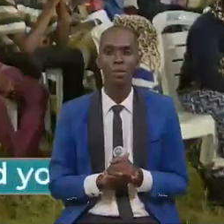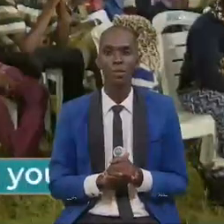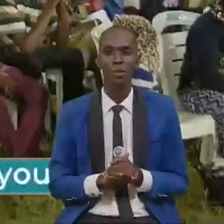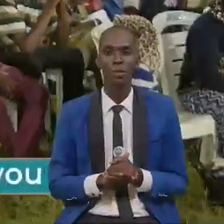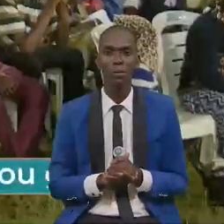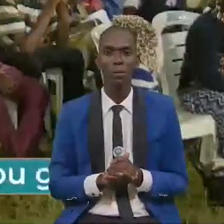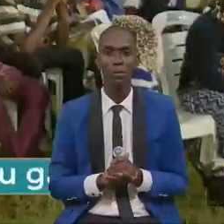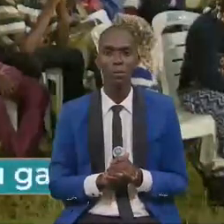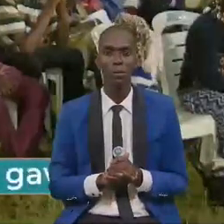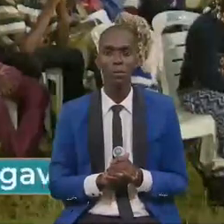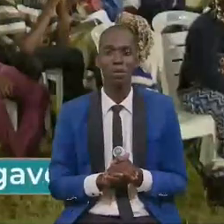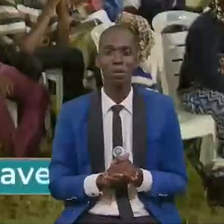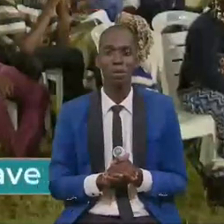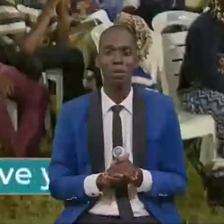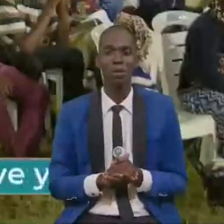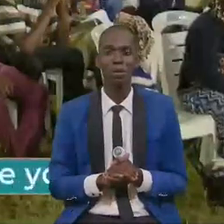prier maintenant